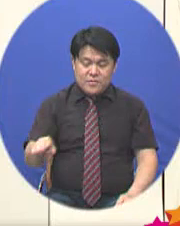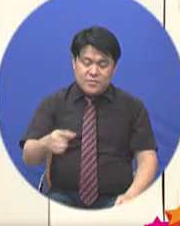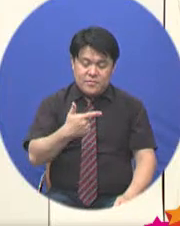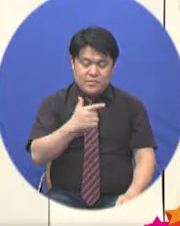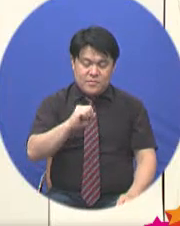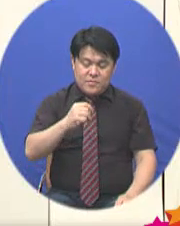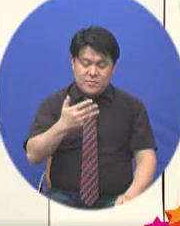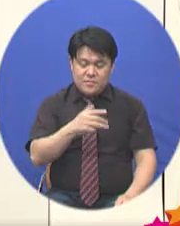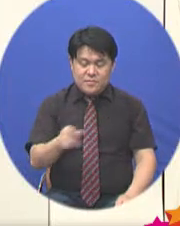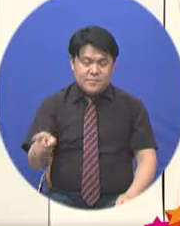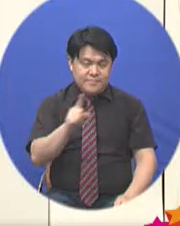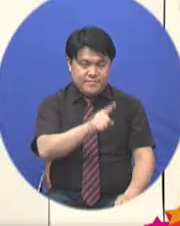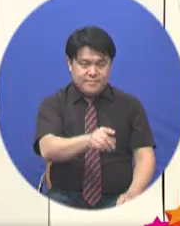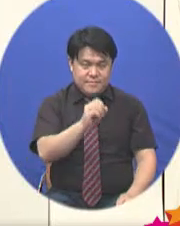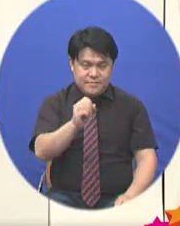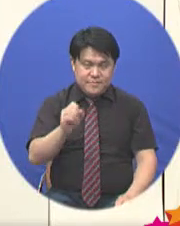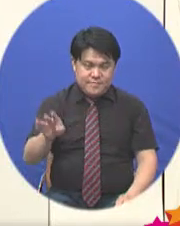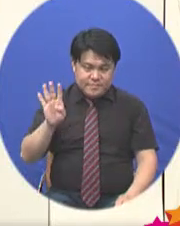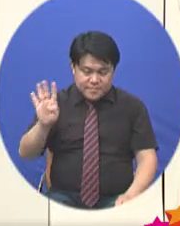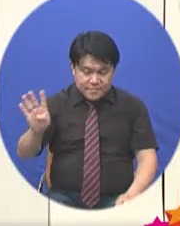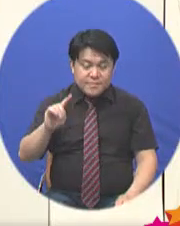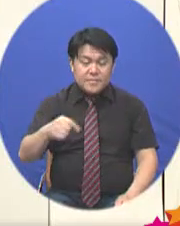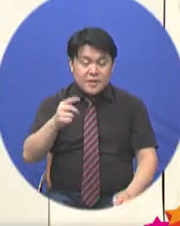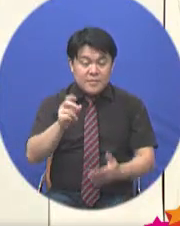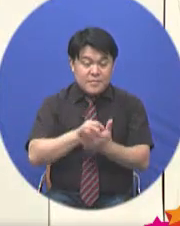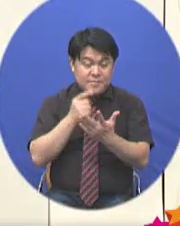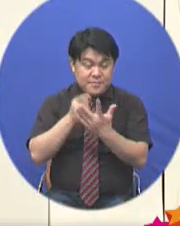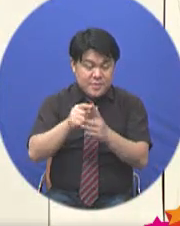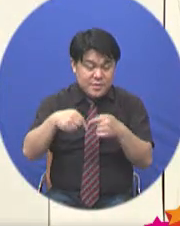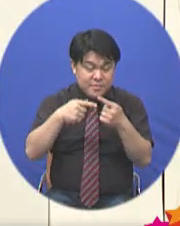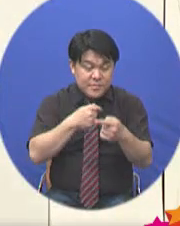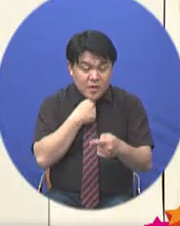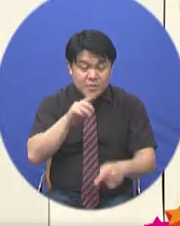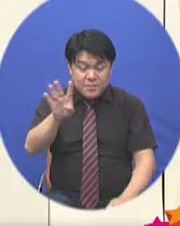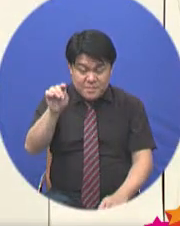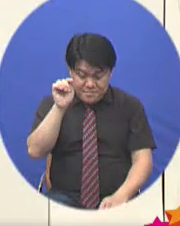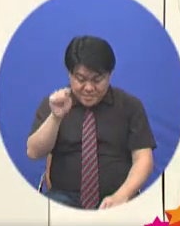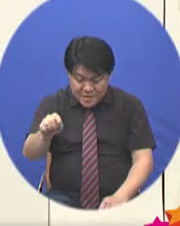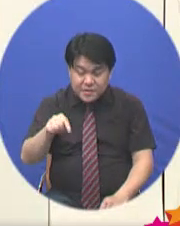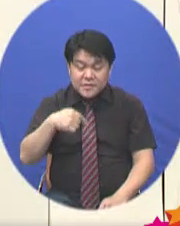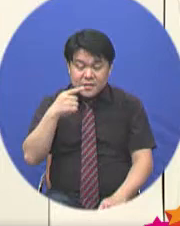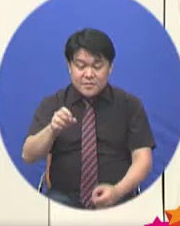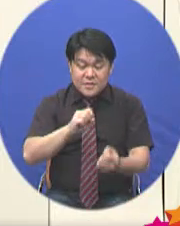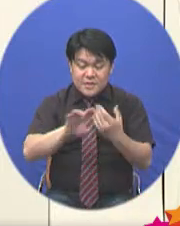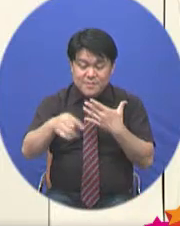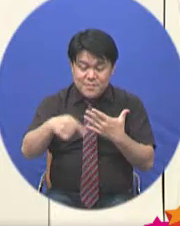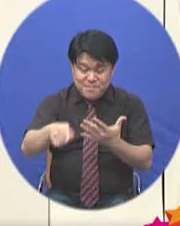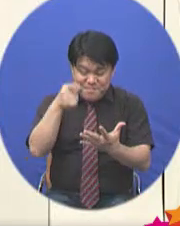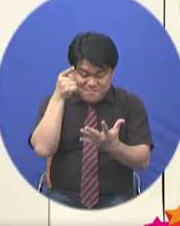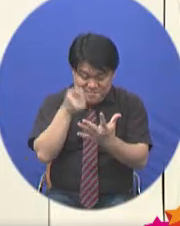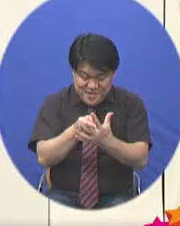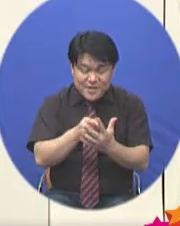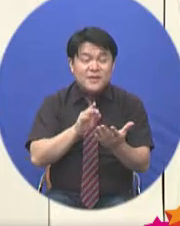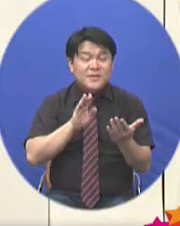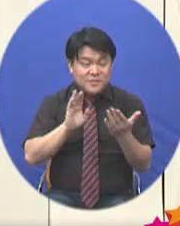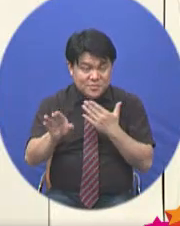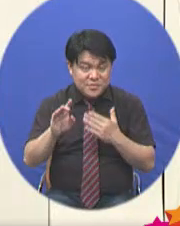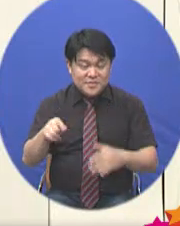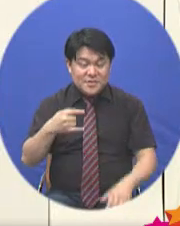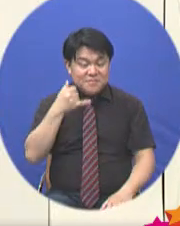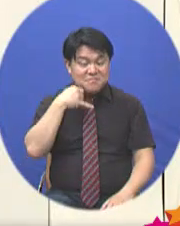060-608-1004번 누르시고 4번을 누르신 다음에 정답을 누르시고 수화기 내려놓으시면